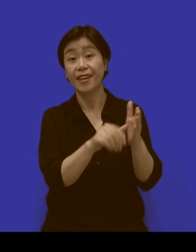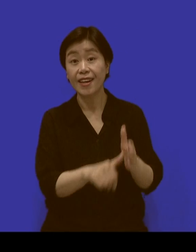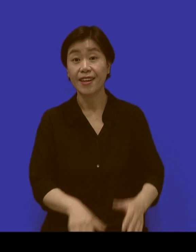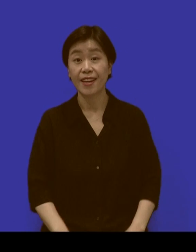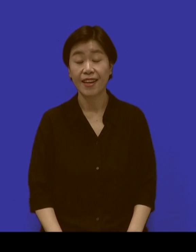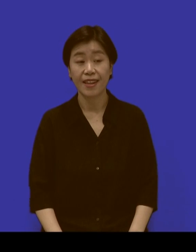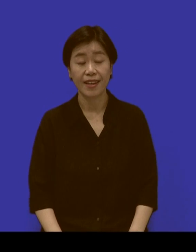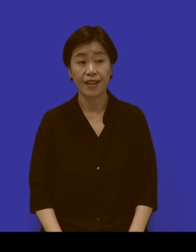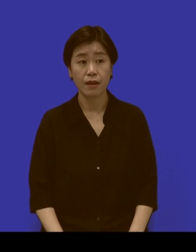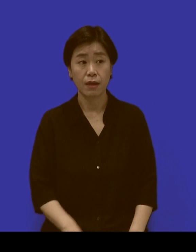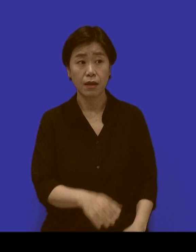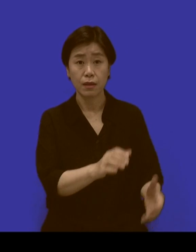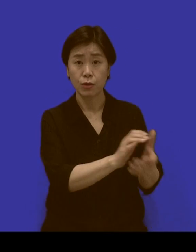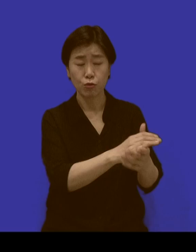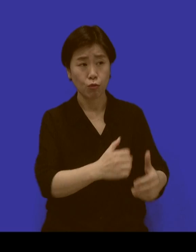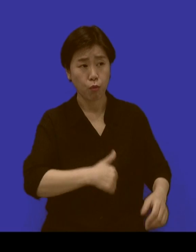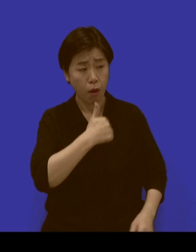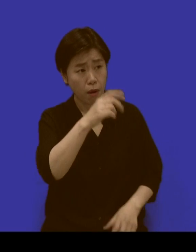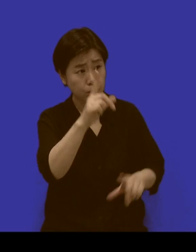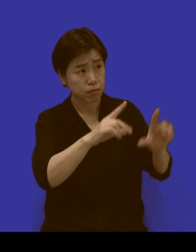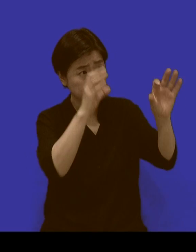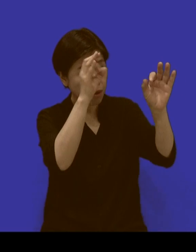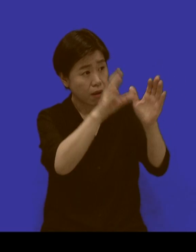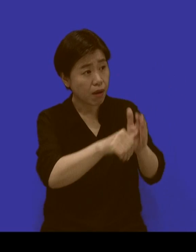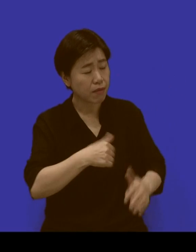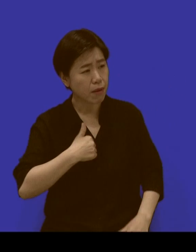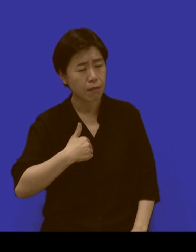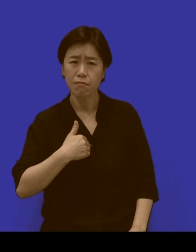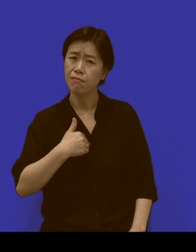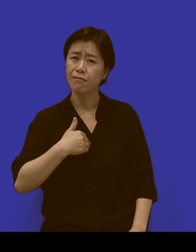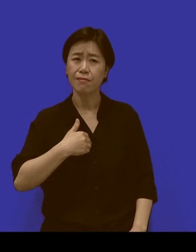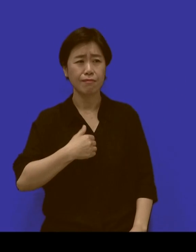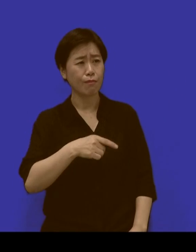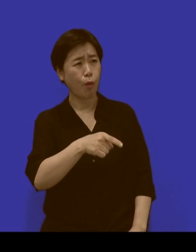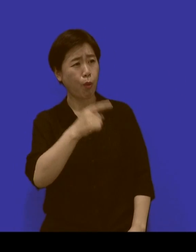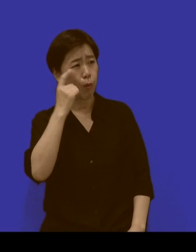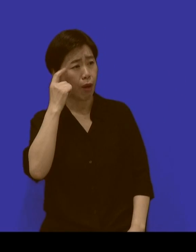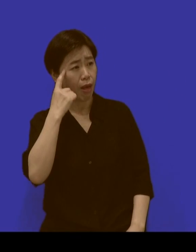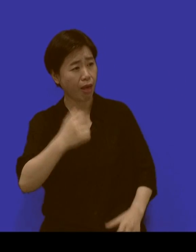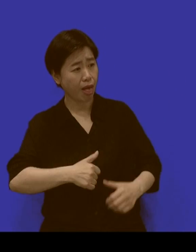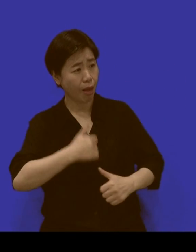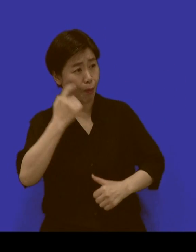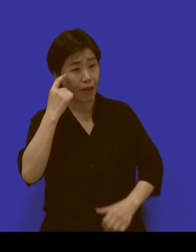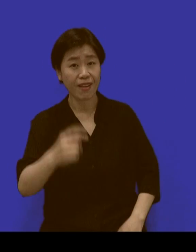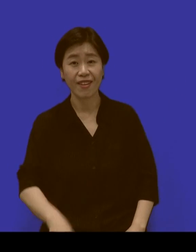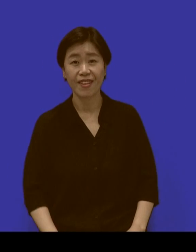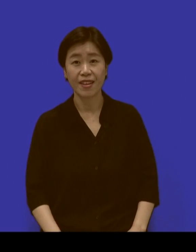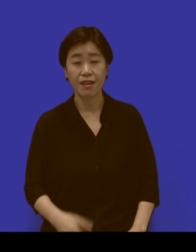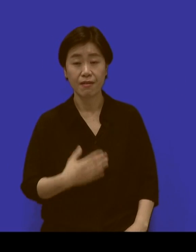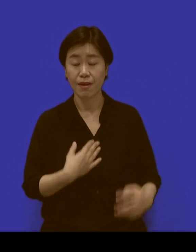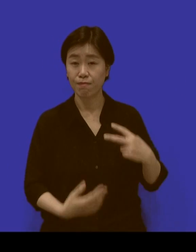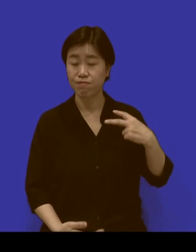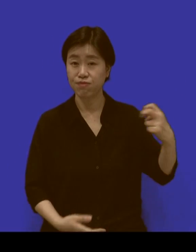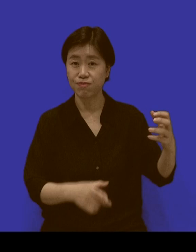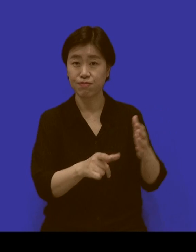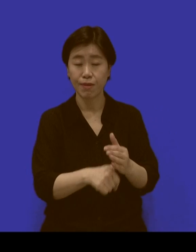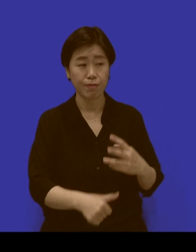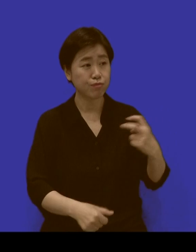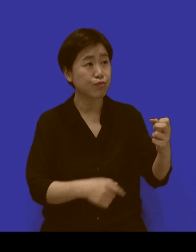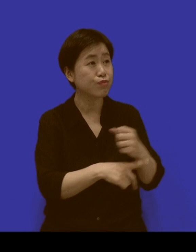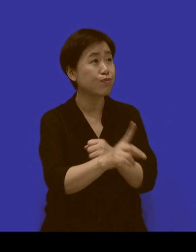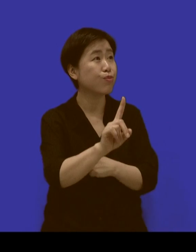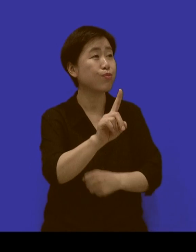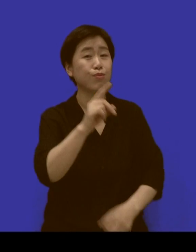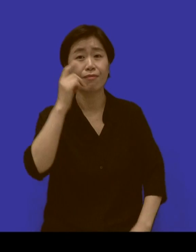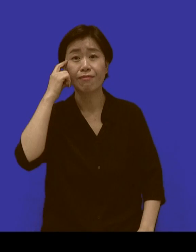이렇게 토라지면 예. 왜 토라졌는지 그러니까 공감을 해야지 네, 이해가 네, 될 거 네, 아니에요. 네, 네. 누가 저를 미워하면 네. 왜 미워하지? 예, 예. 이해가